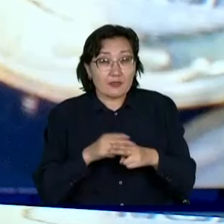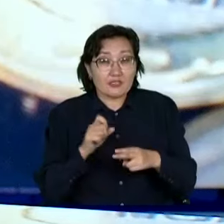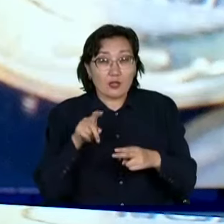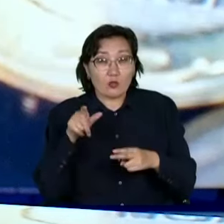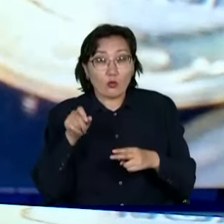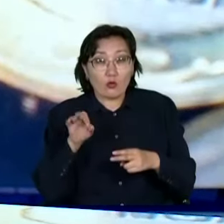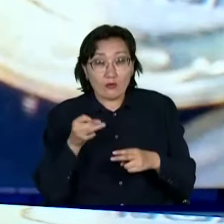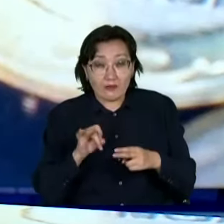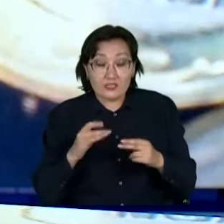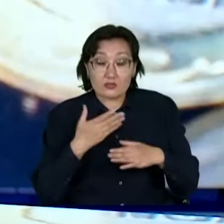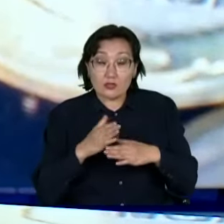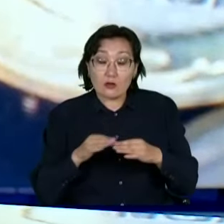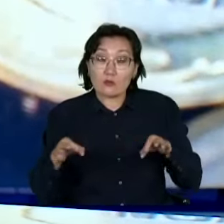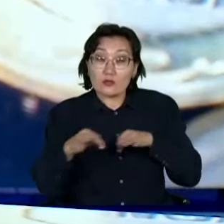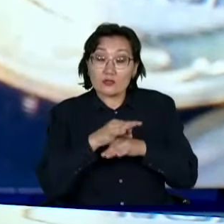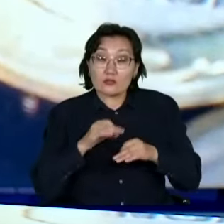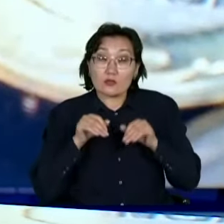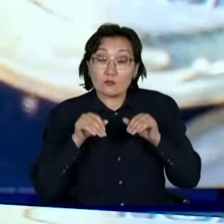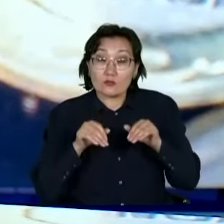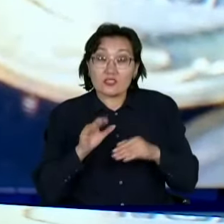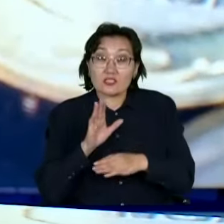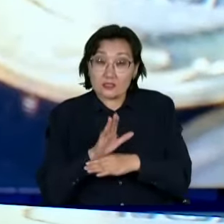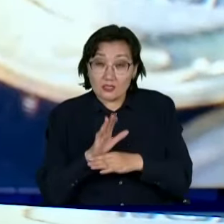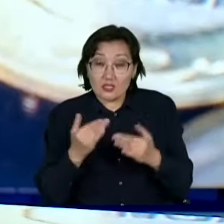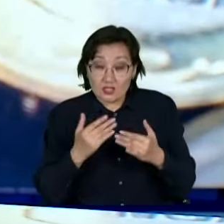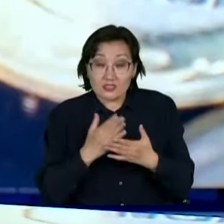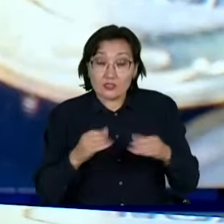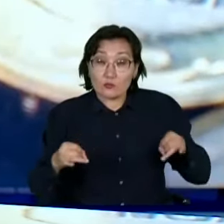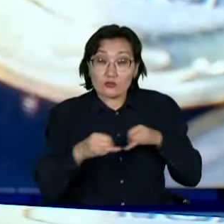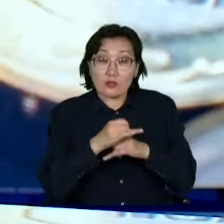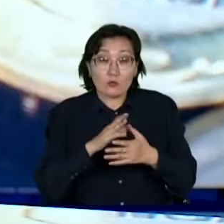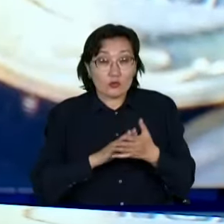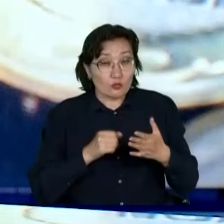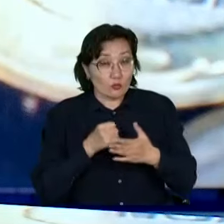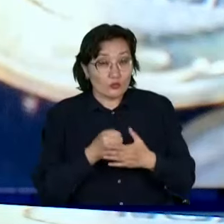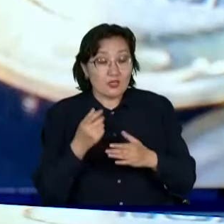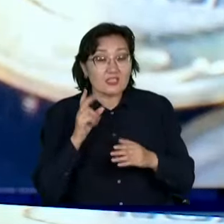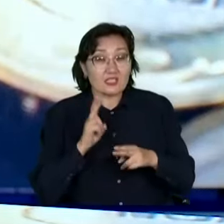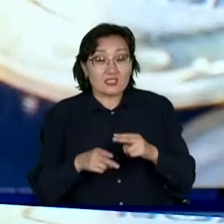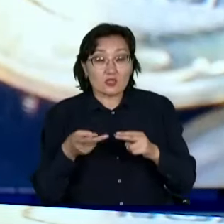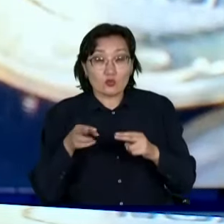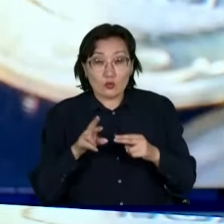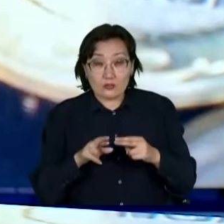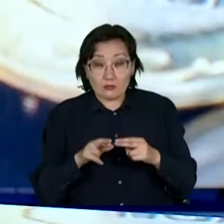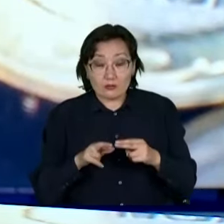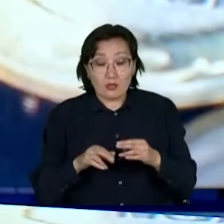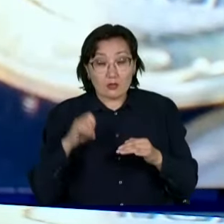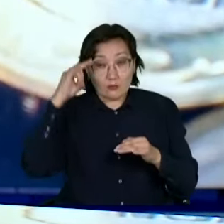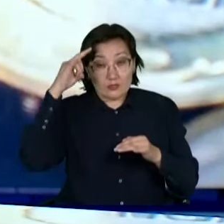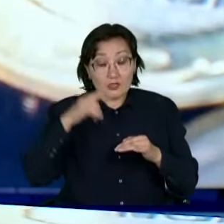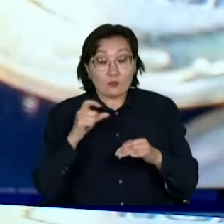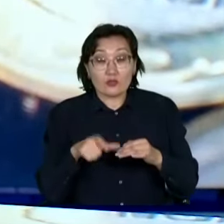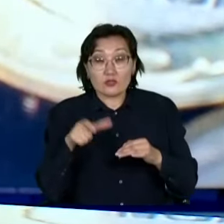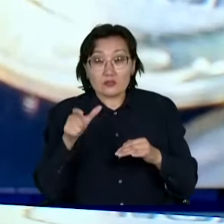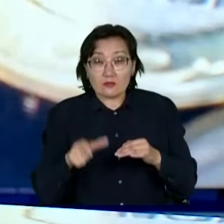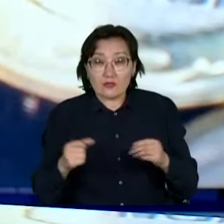кредитов. Отмечу, проект постановления пока находится на стадии обсуждения, которое продлится до конца июля. Тем временем казахстанские экономисты